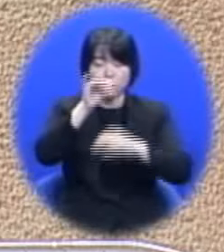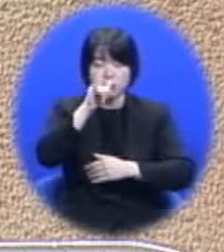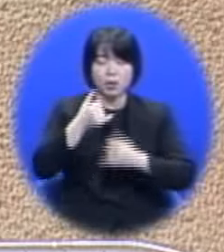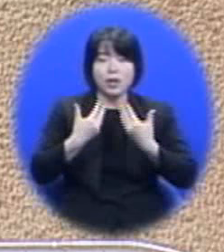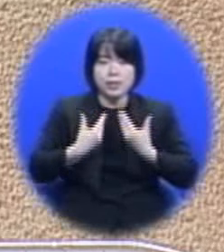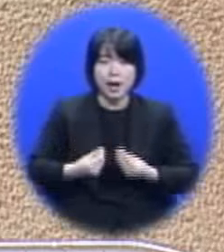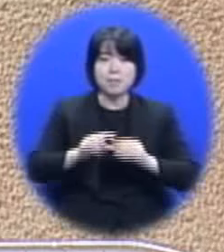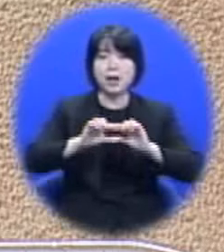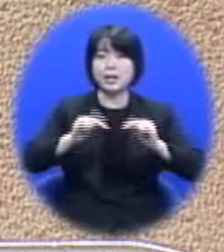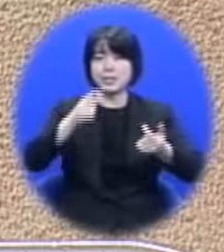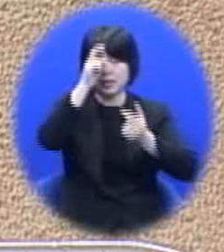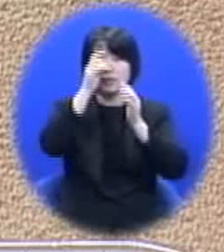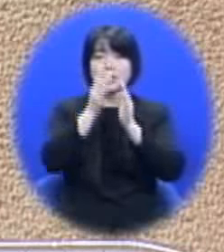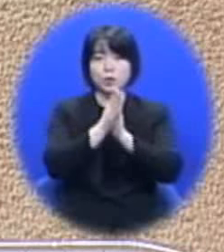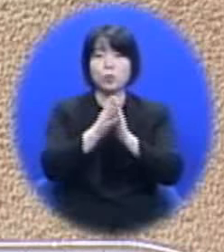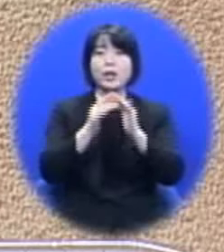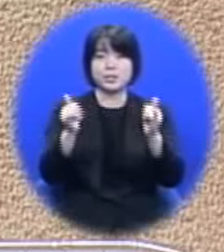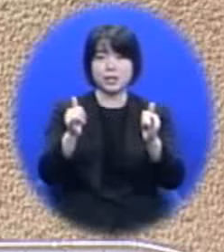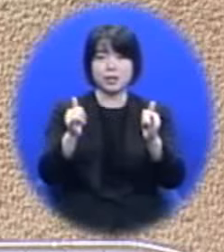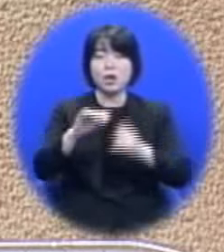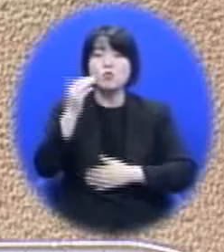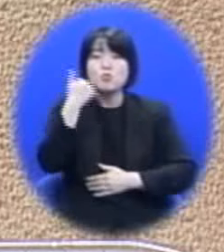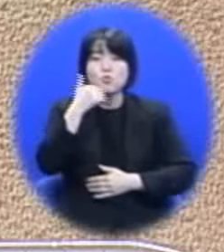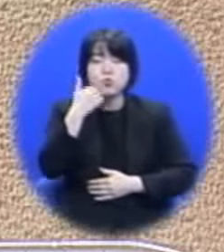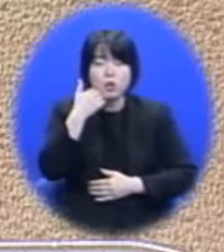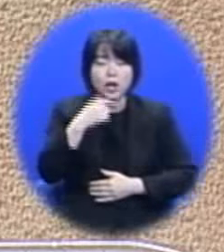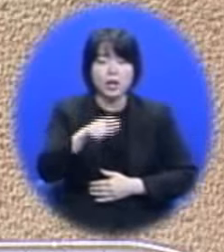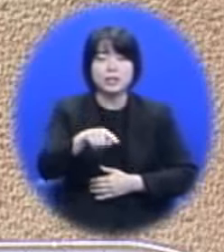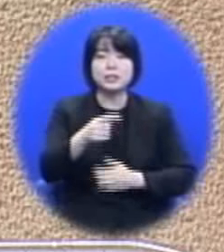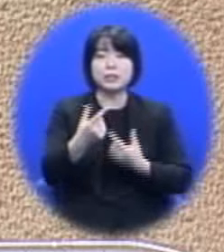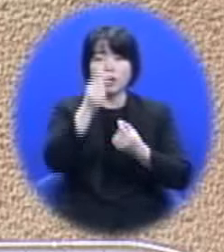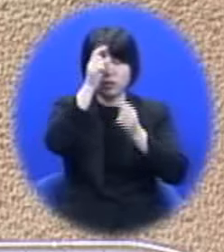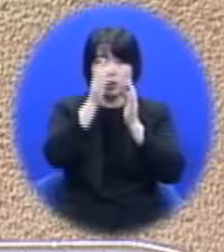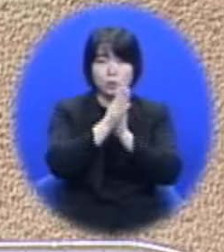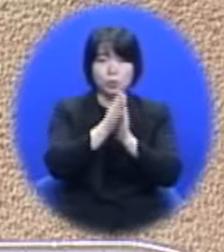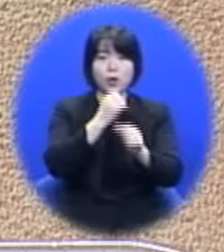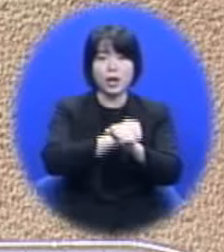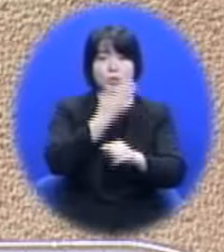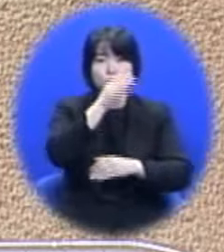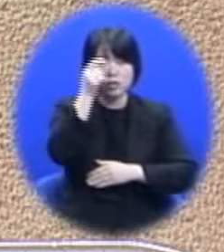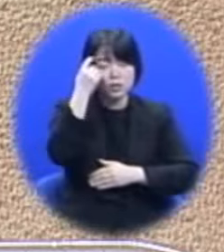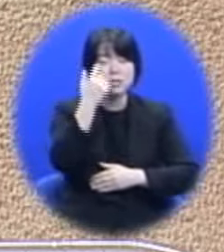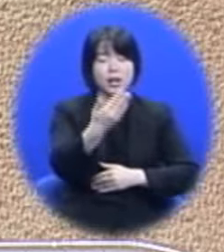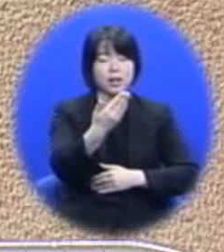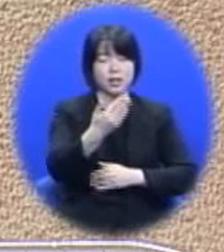기도. 도대체 누가 낭망하지 않고 기도하겠느냐 하는 거예요.